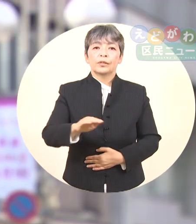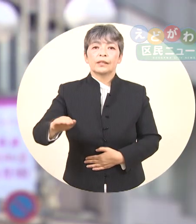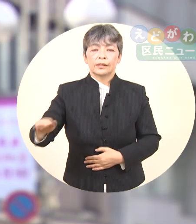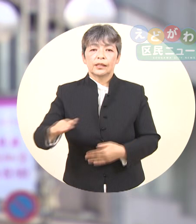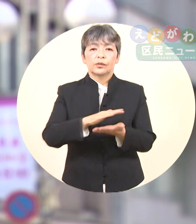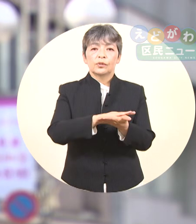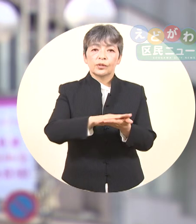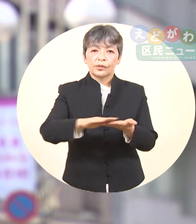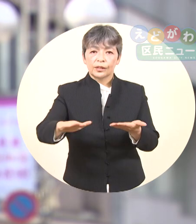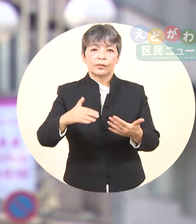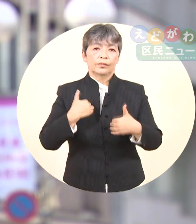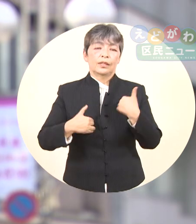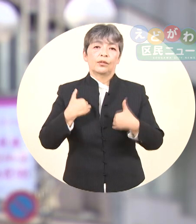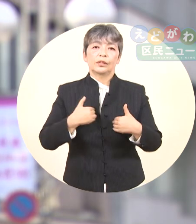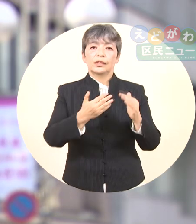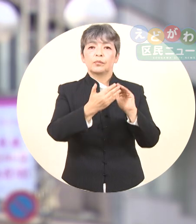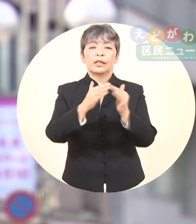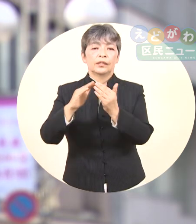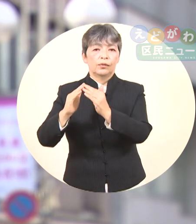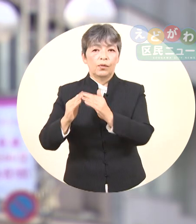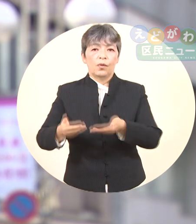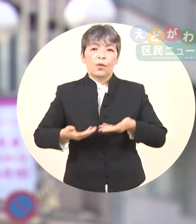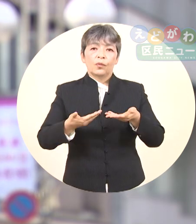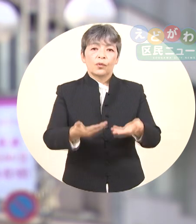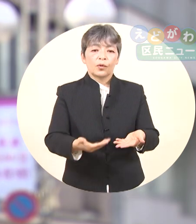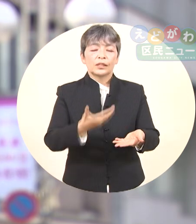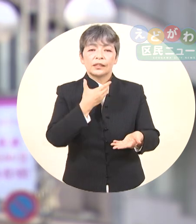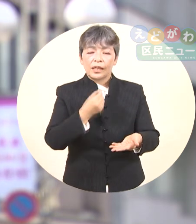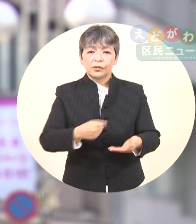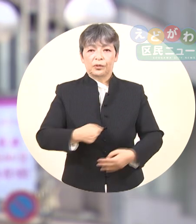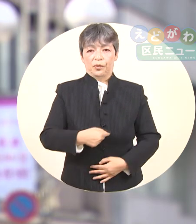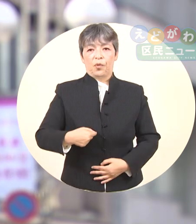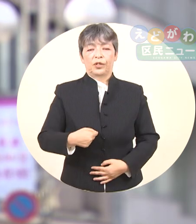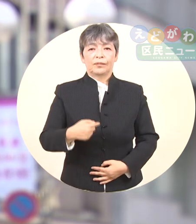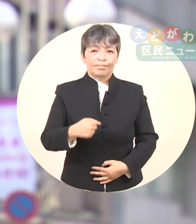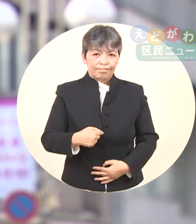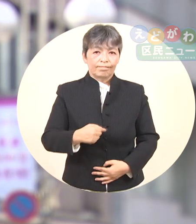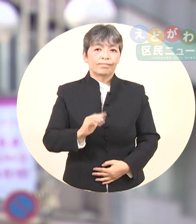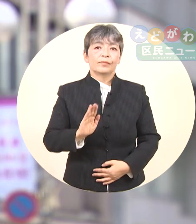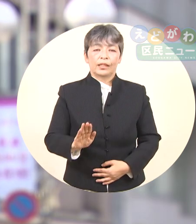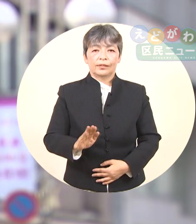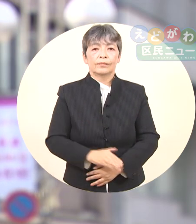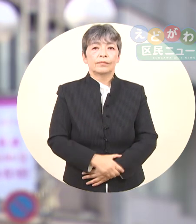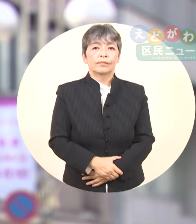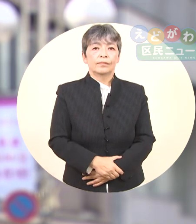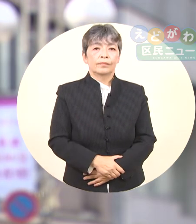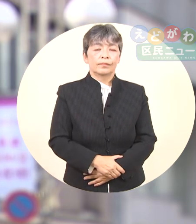子どもたちに美しく楽しい街を残したいという思いです。